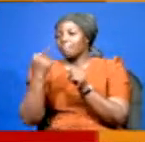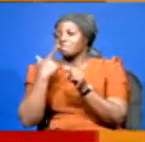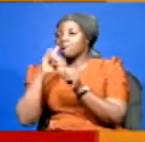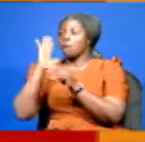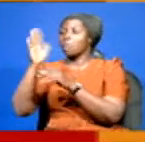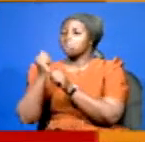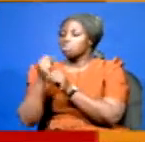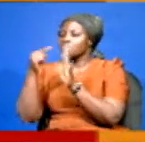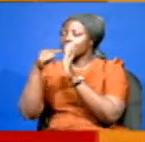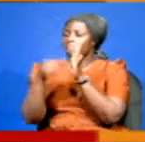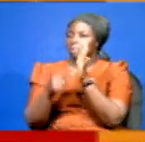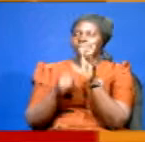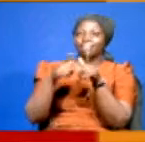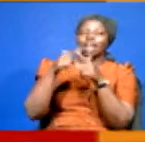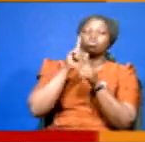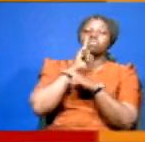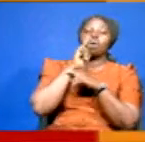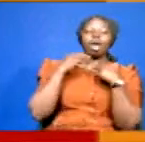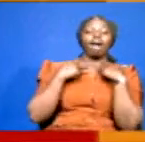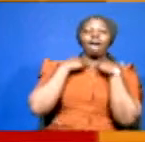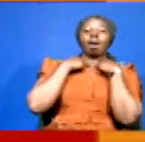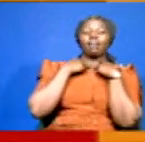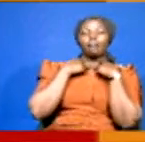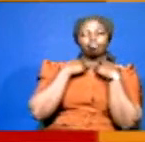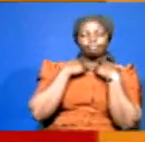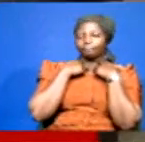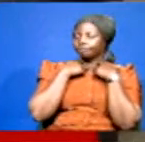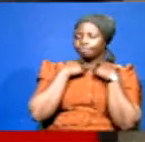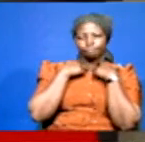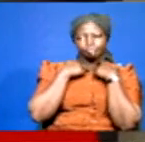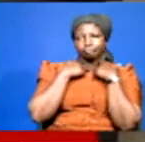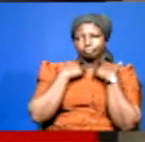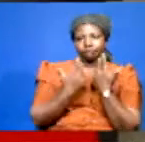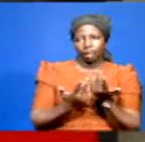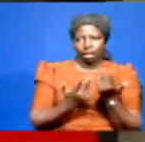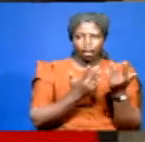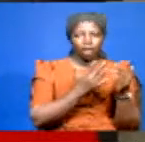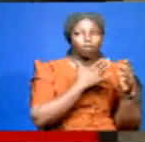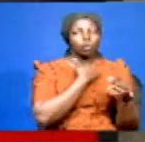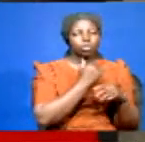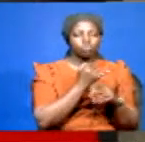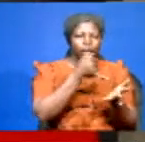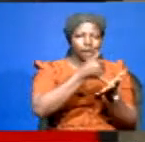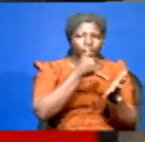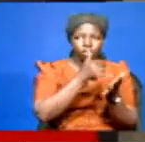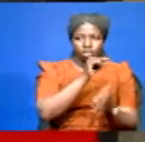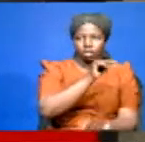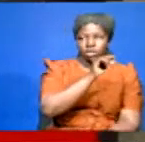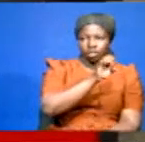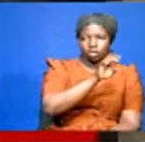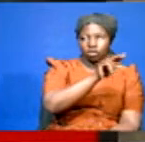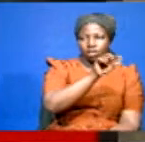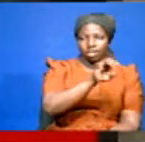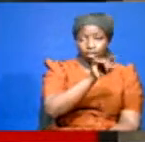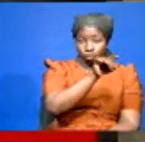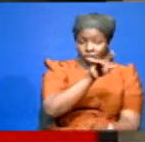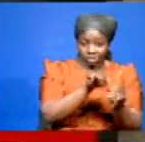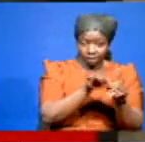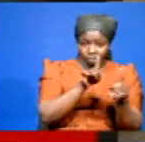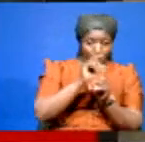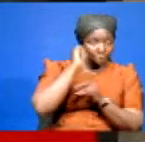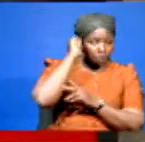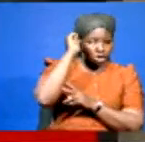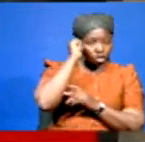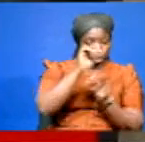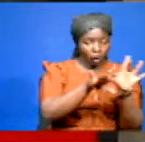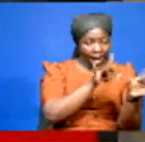yake. Asante. Naam. Ningependa kuhusisha bwana George Ogo, wewe kama mchanganuzi ama mshauri wa masuala ya kisiasa, unahisi ya